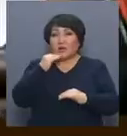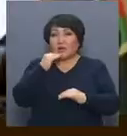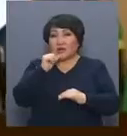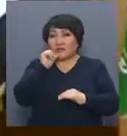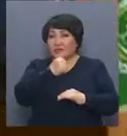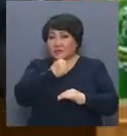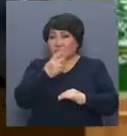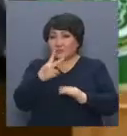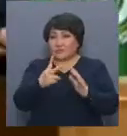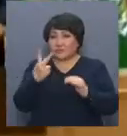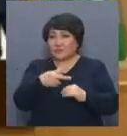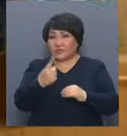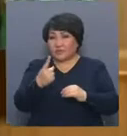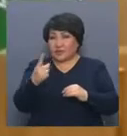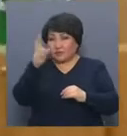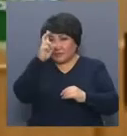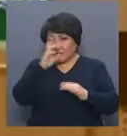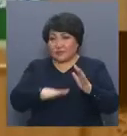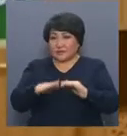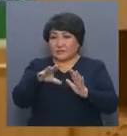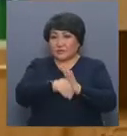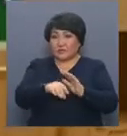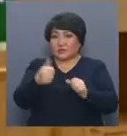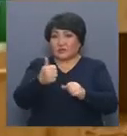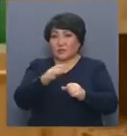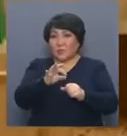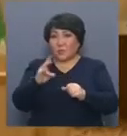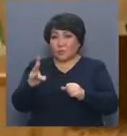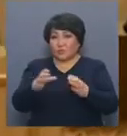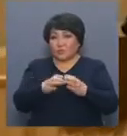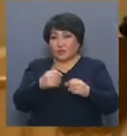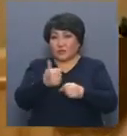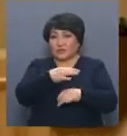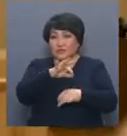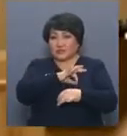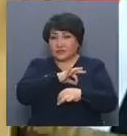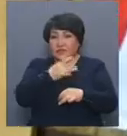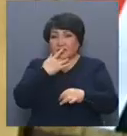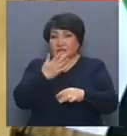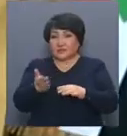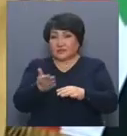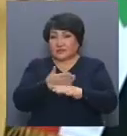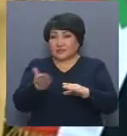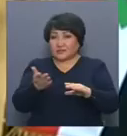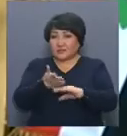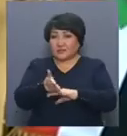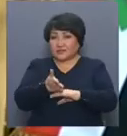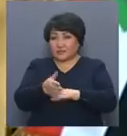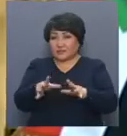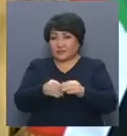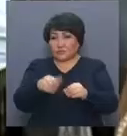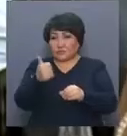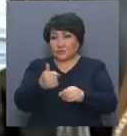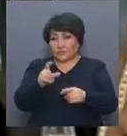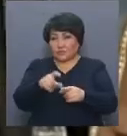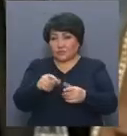мүше. Басқосуда Біріккен Ұлттар ұйымының бас хатшысы мен Еуропалық одақтың сыртқы саясат жөніндегі жоғары өкілі бой көрсетті.